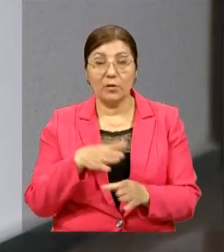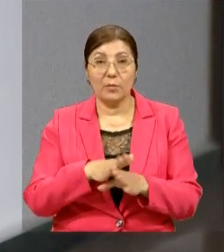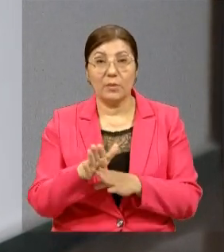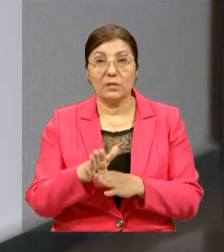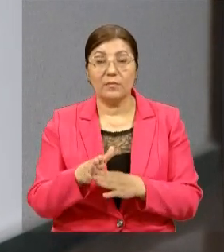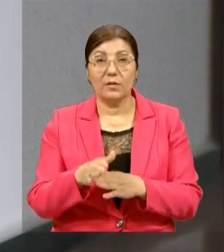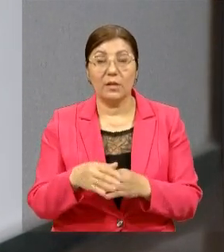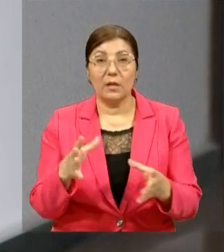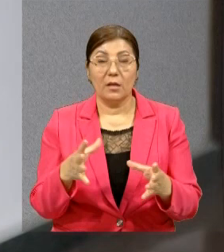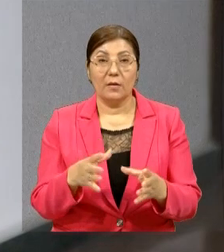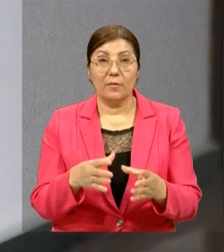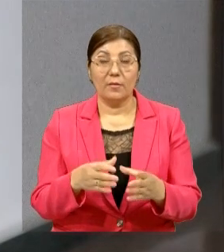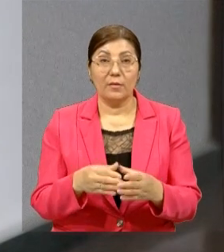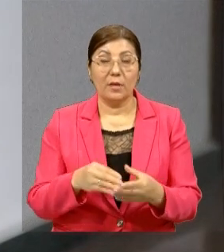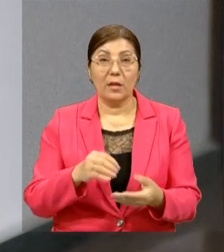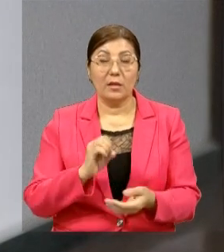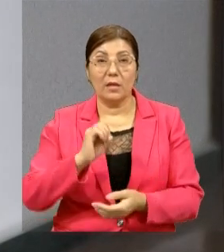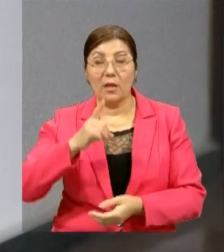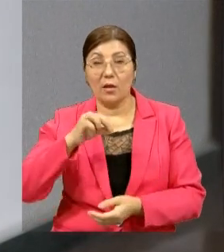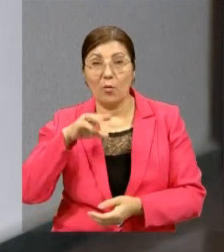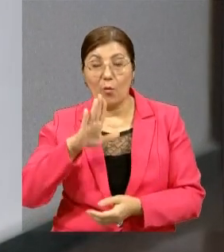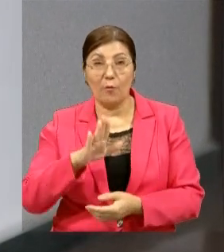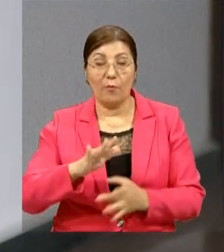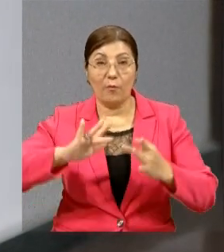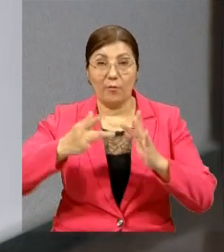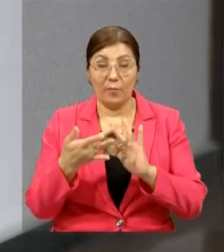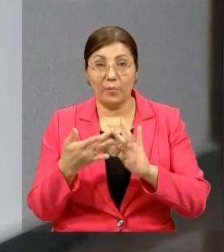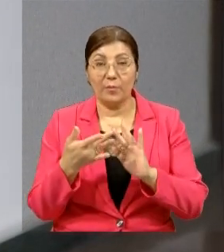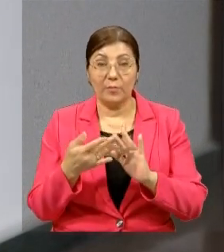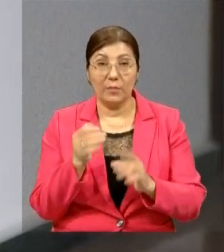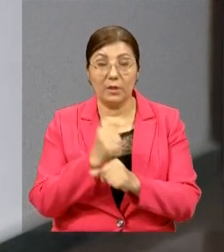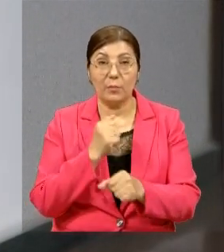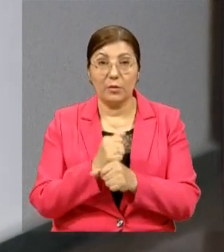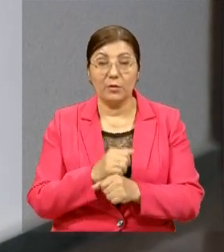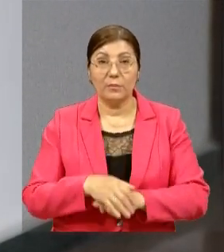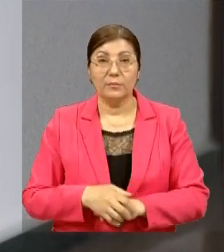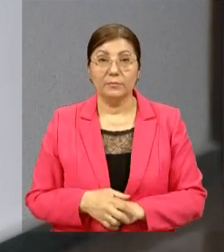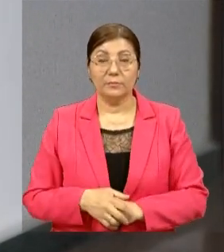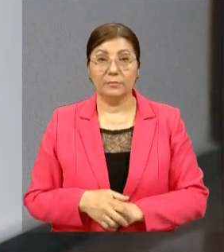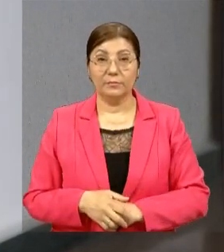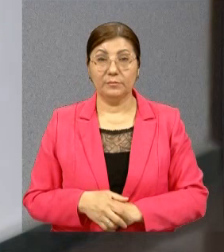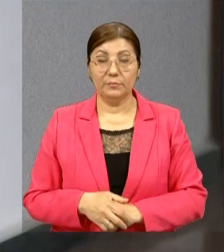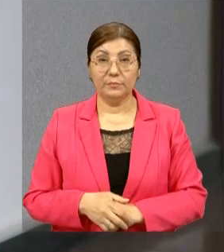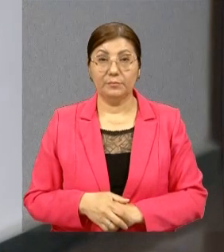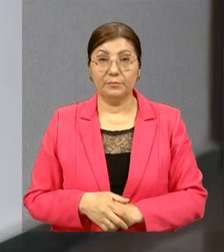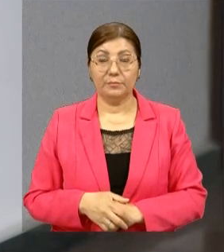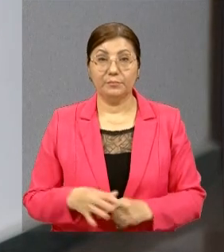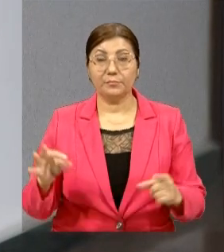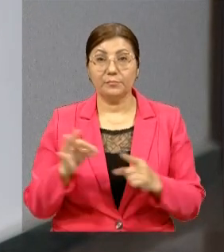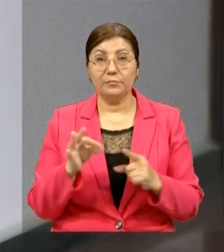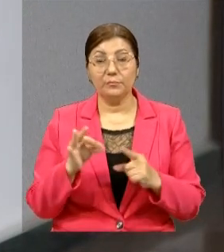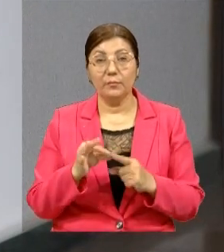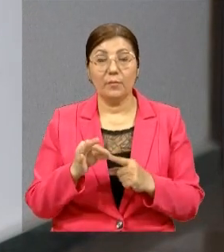интегрировано с платформой егов и в целях искоренения условно говоря каких-то коррупционных